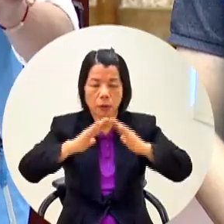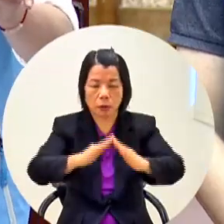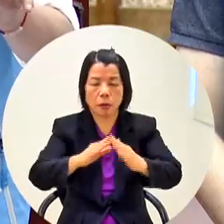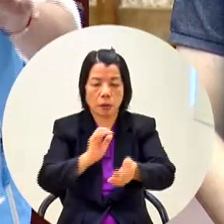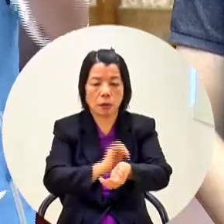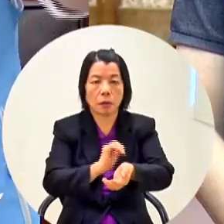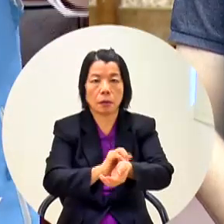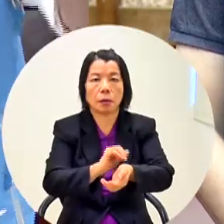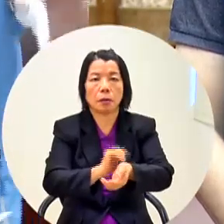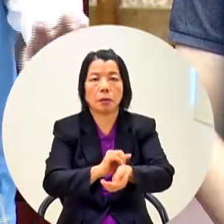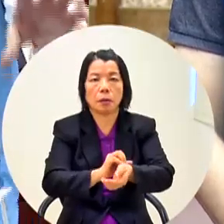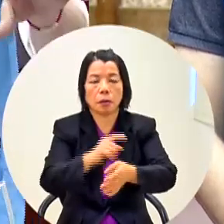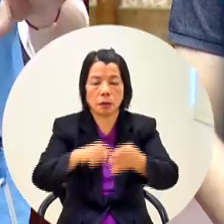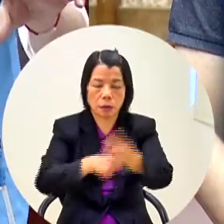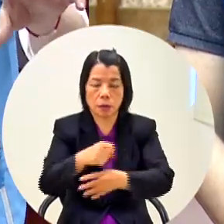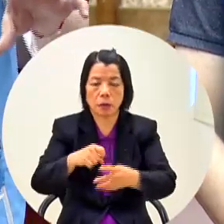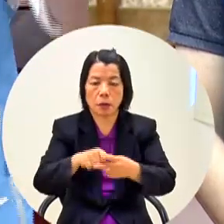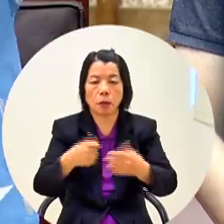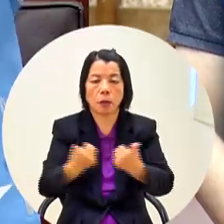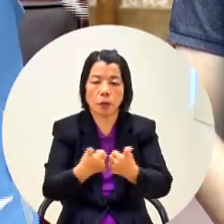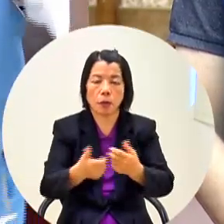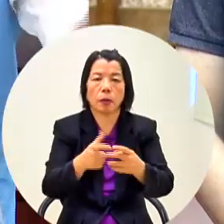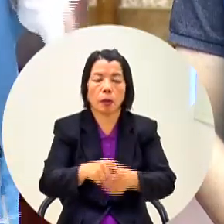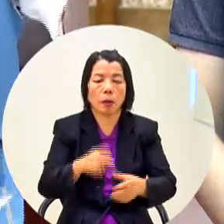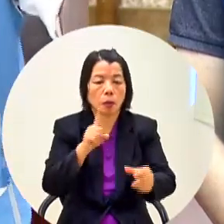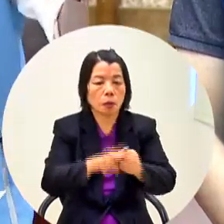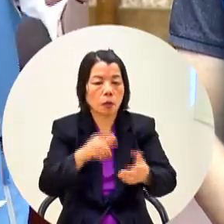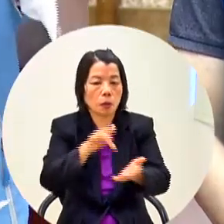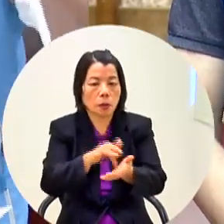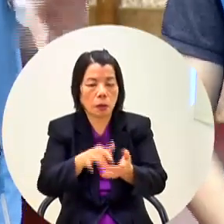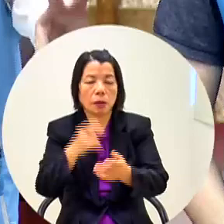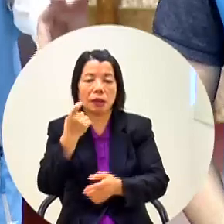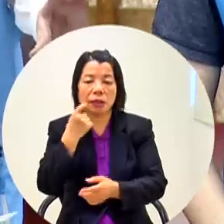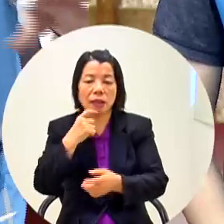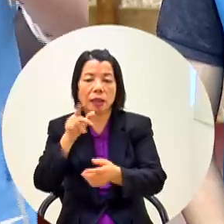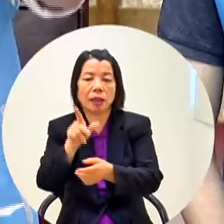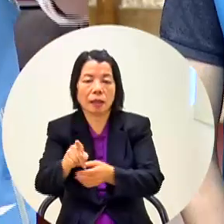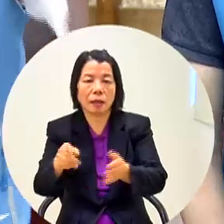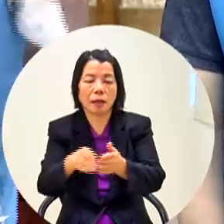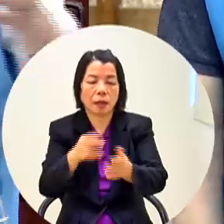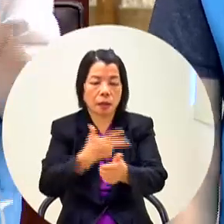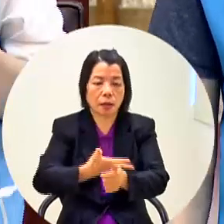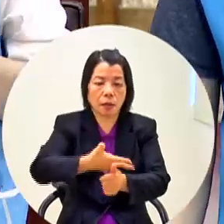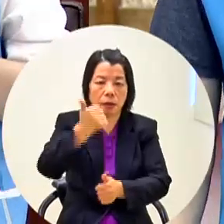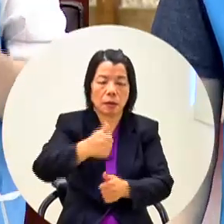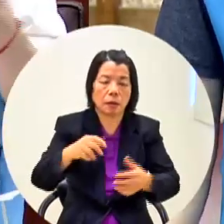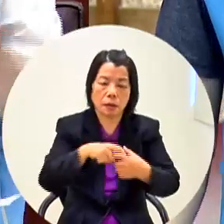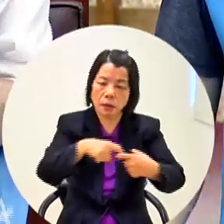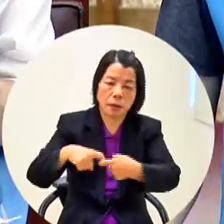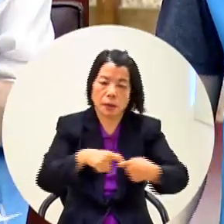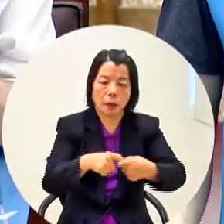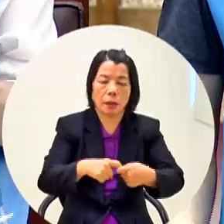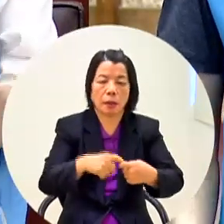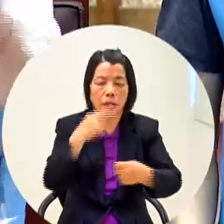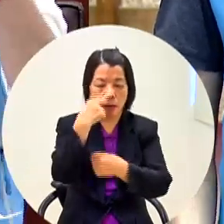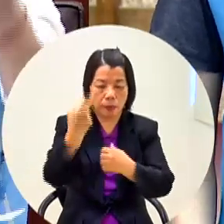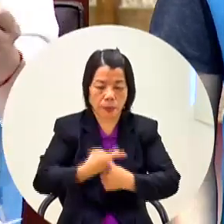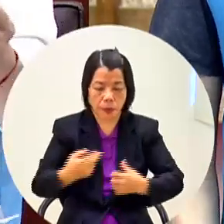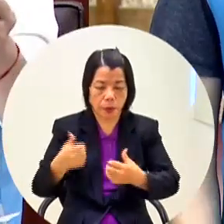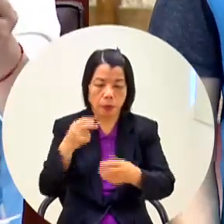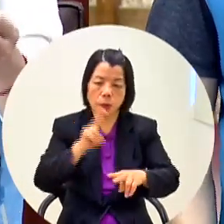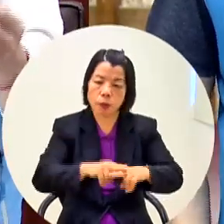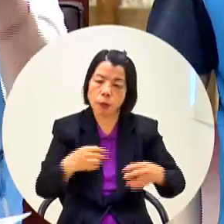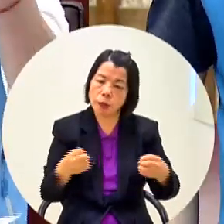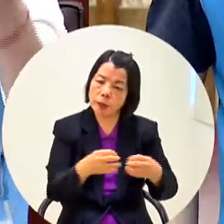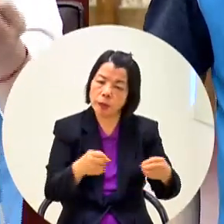会、高雄市的中医师工会、高雄市的牙医师工会理事长联合来拜访座谈，他们